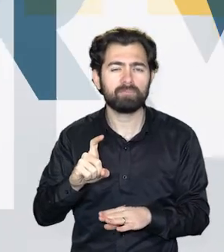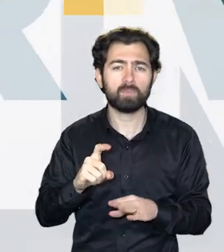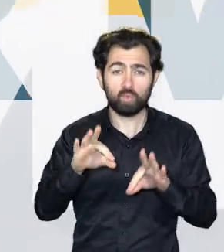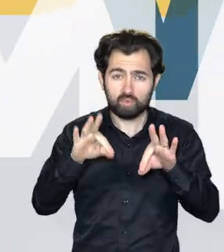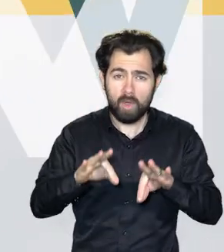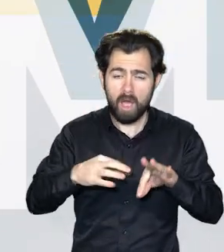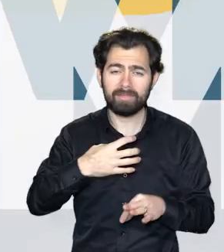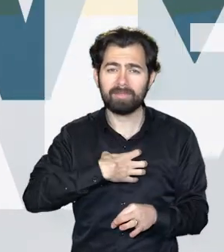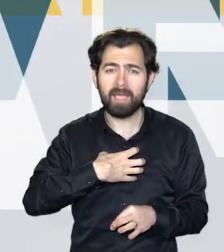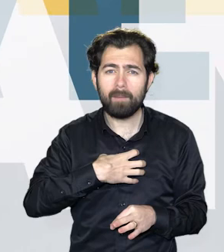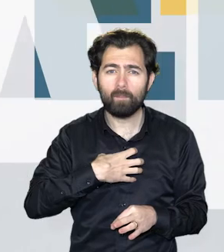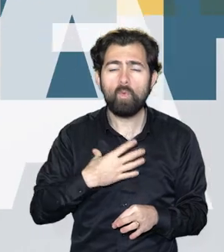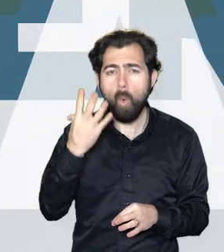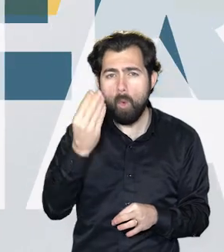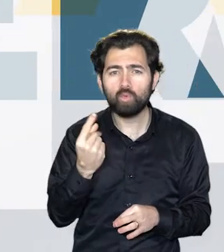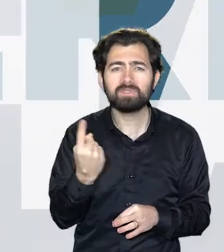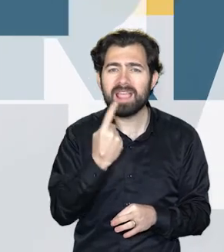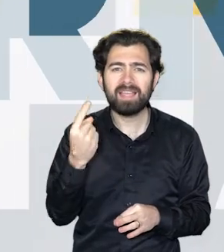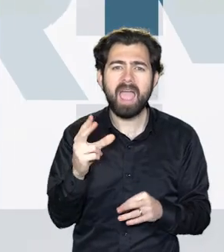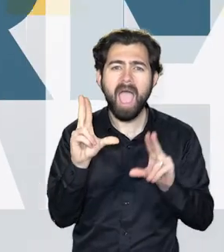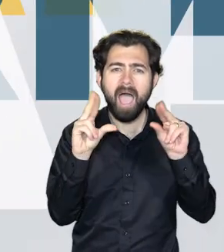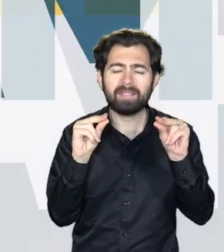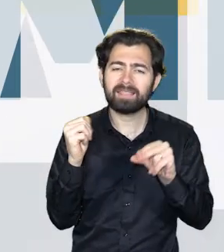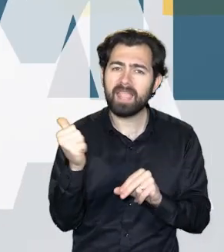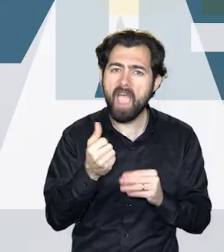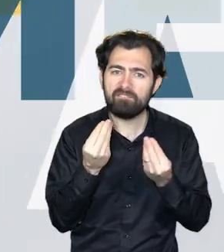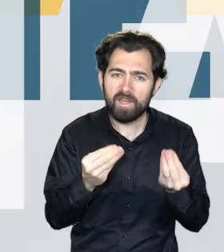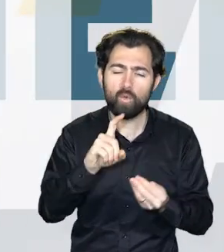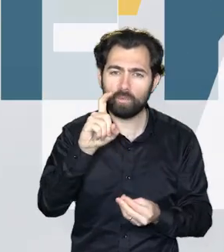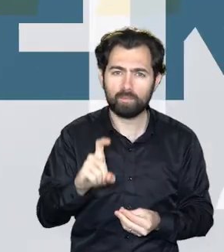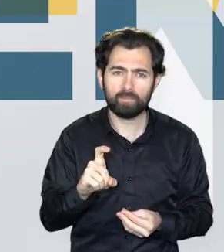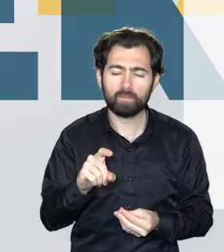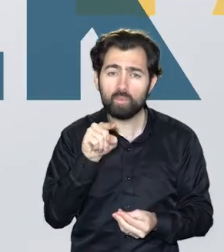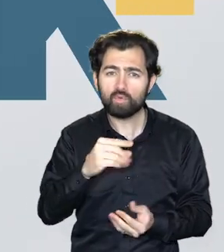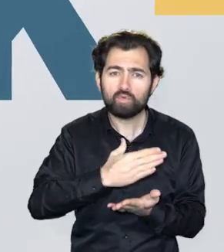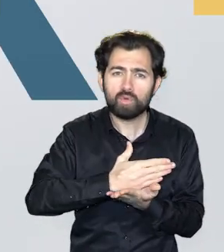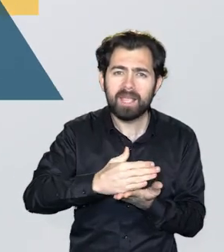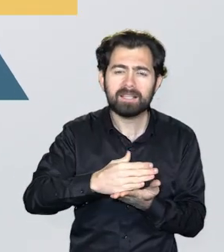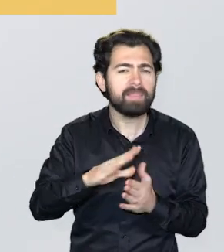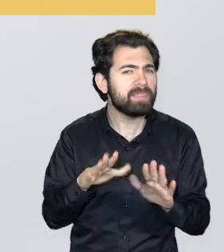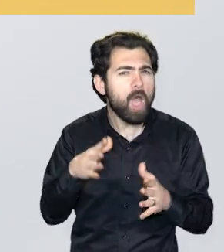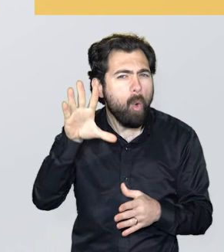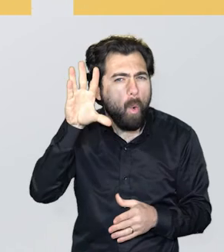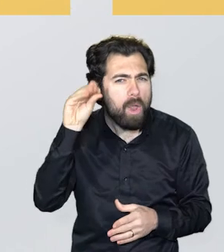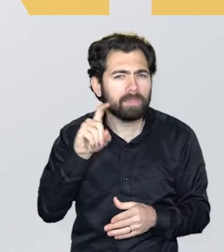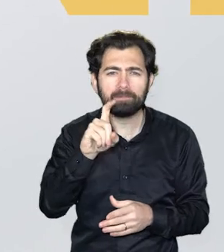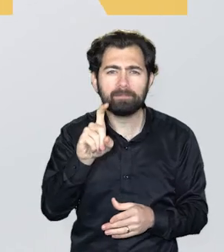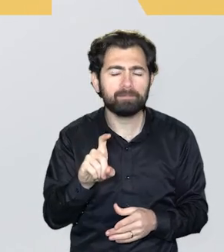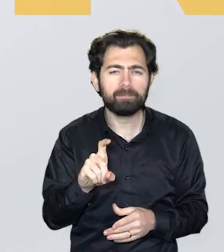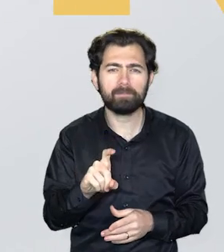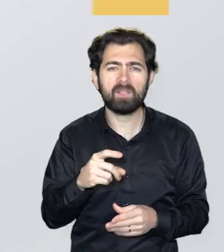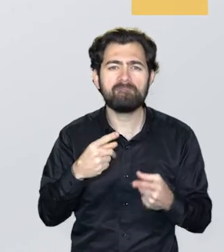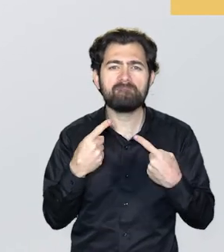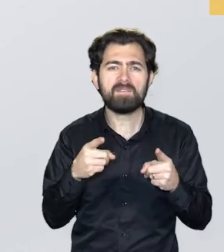nelerdir? Halen sahip olduğum şeylere yeterince değer veriyor muyum? Bu sürecin öğretici tarafları da olabilir